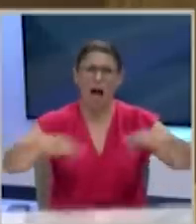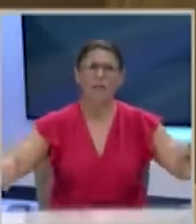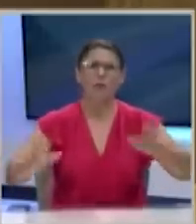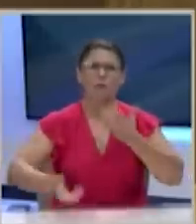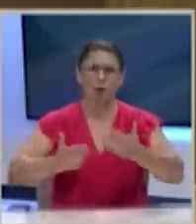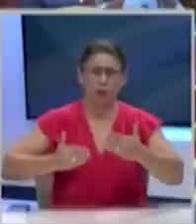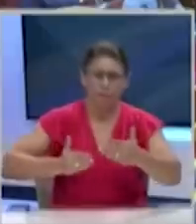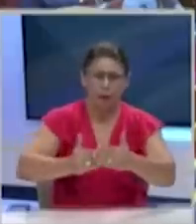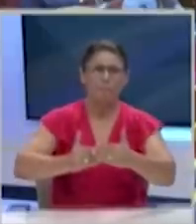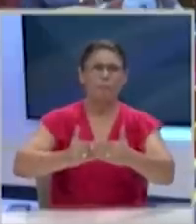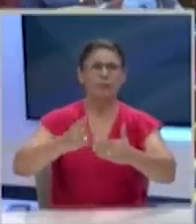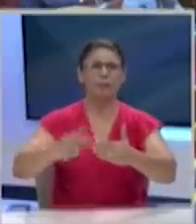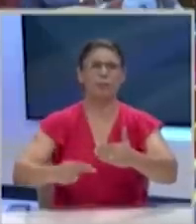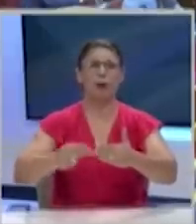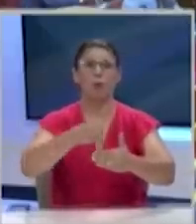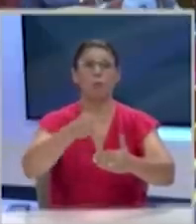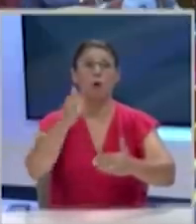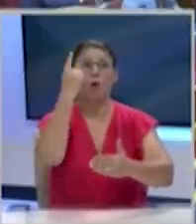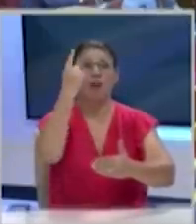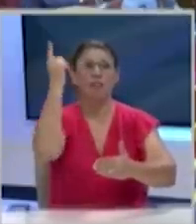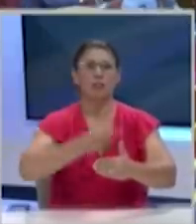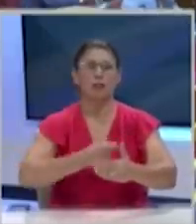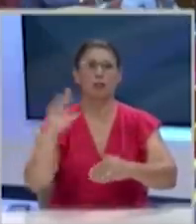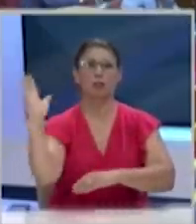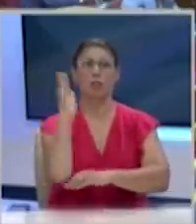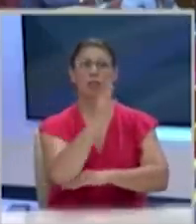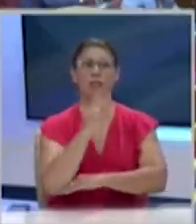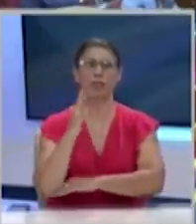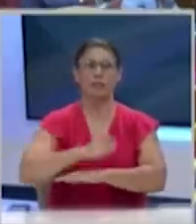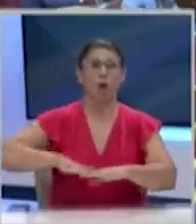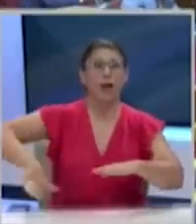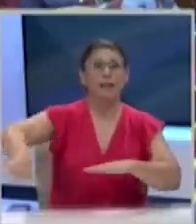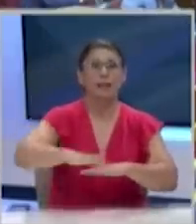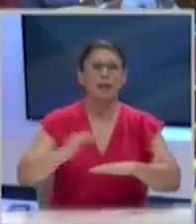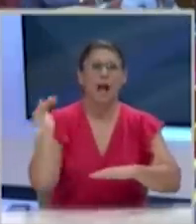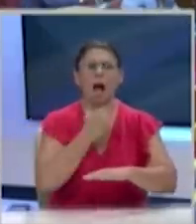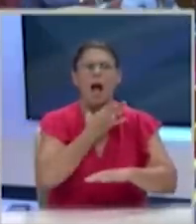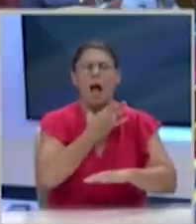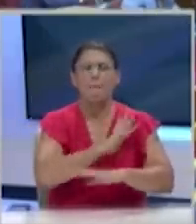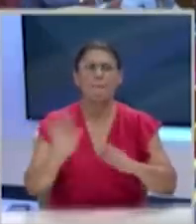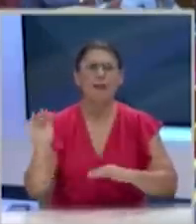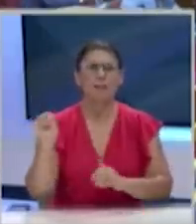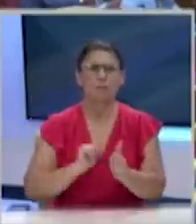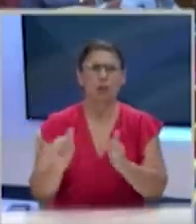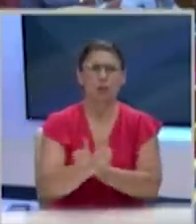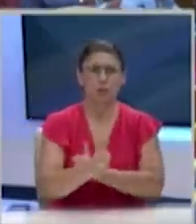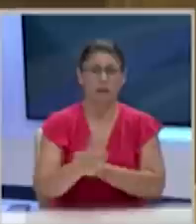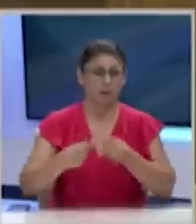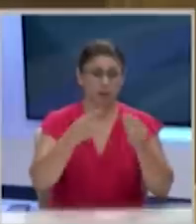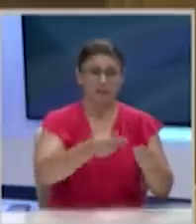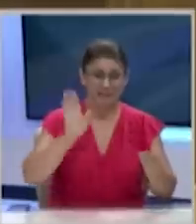Μόλις το 1% των δασικών εκτάσεων που ήταν άμεσης προτεραιότητας ήταν αναθέσεις τελευταίας